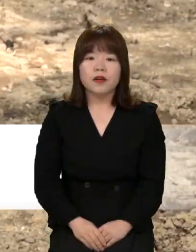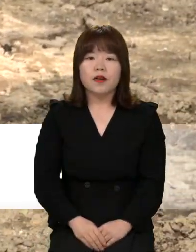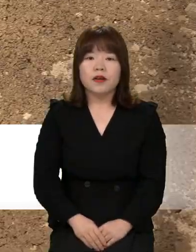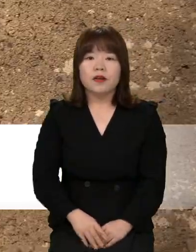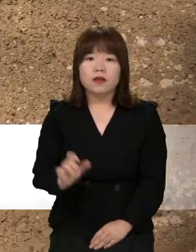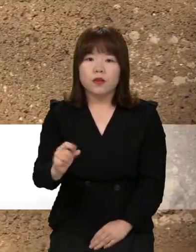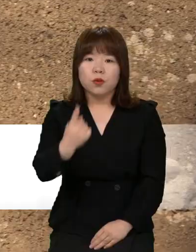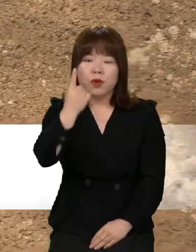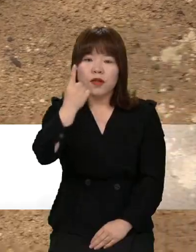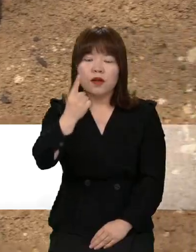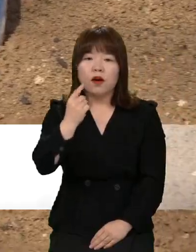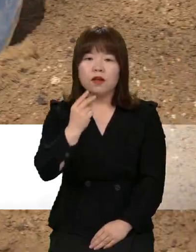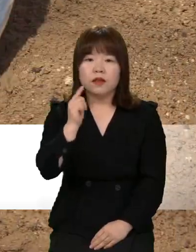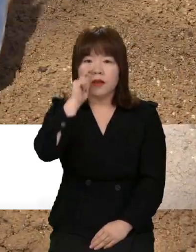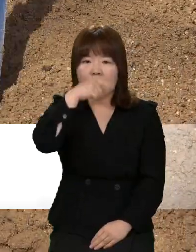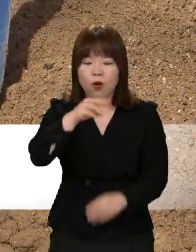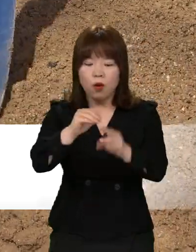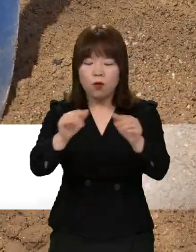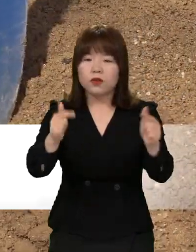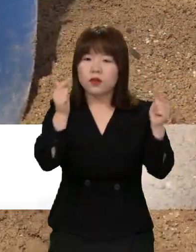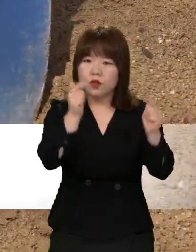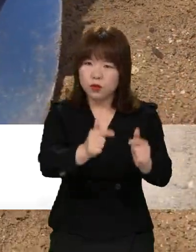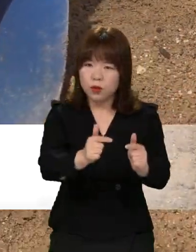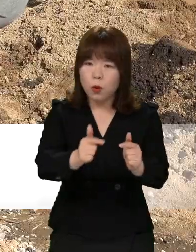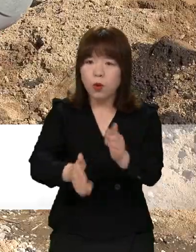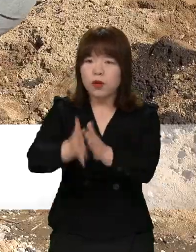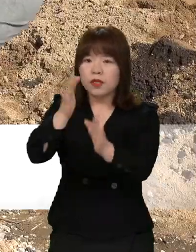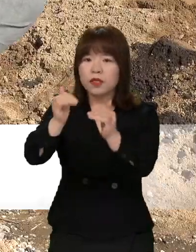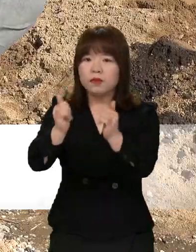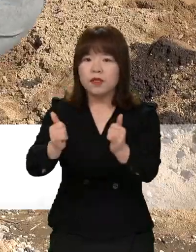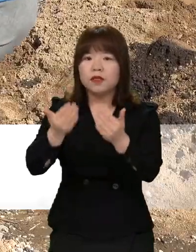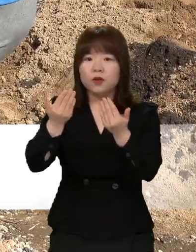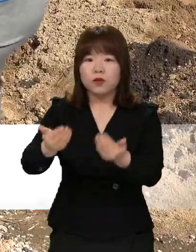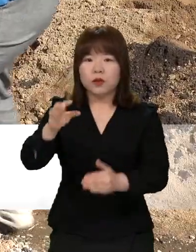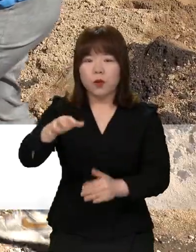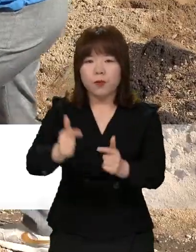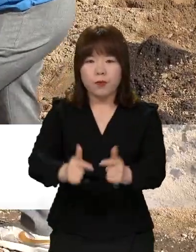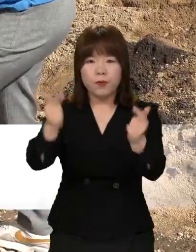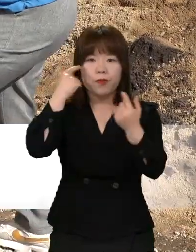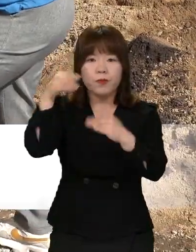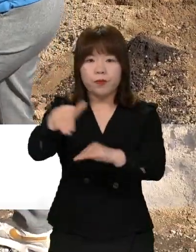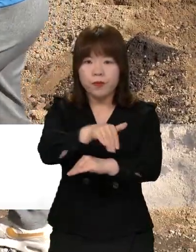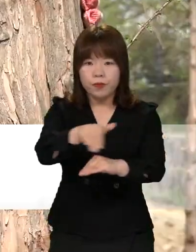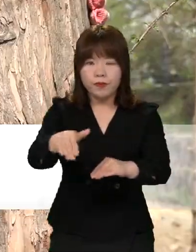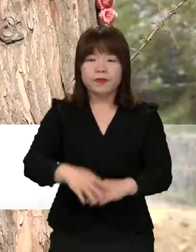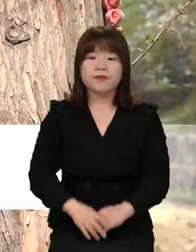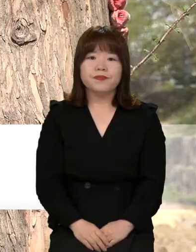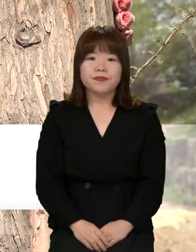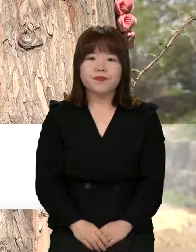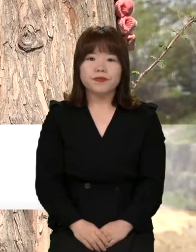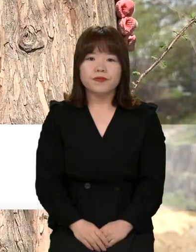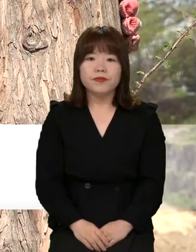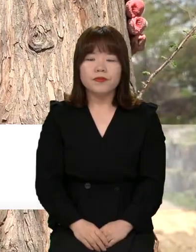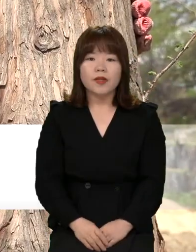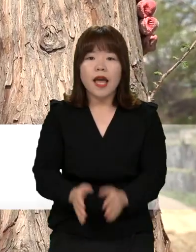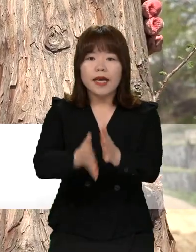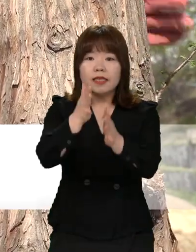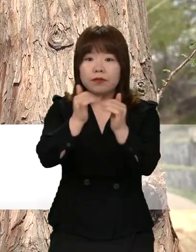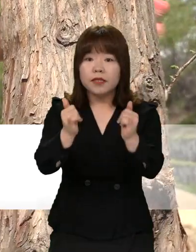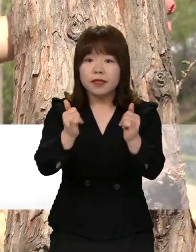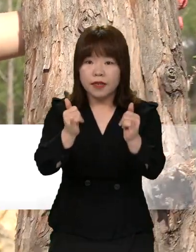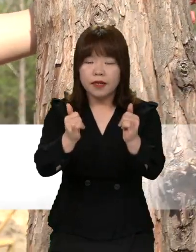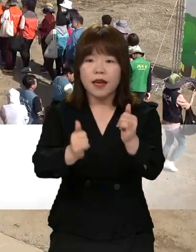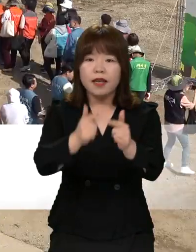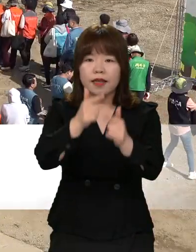이를 통해 도로변 소음과 먼지를 저감하고 시민 휴식 공간을 확장한다는 방침입니다. 아울러